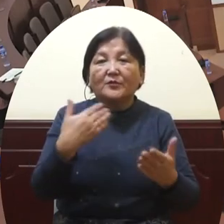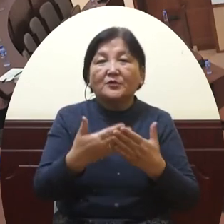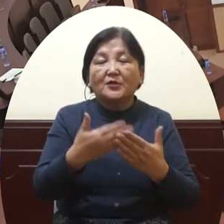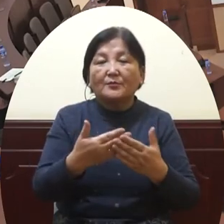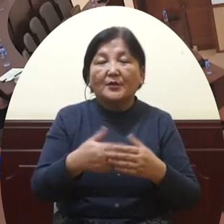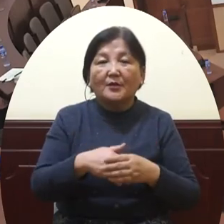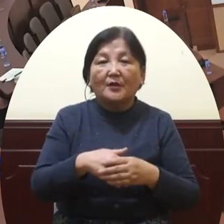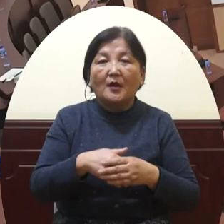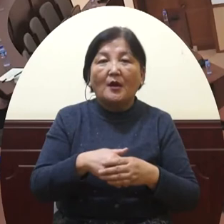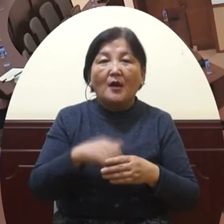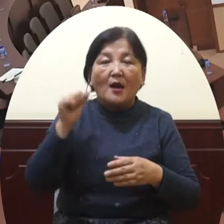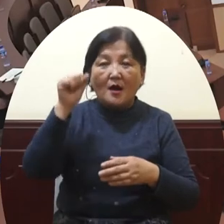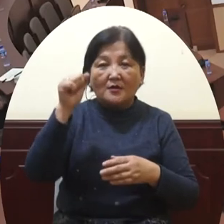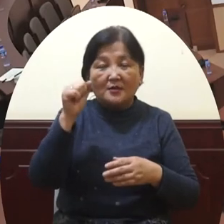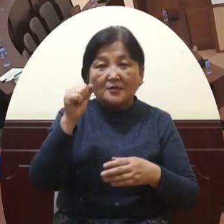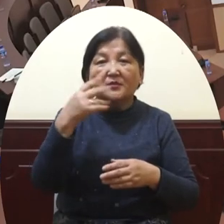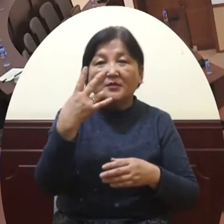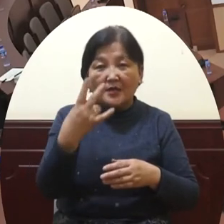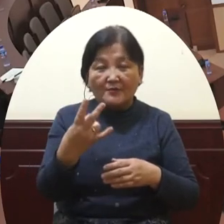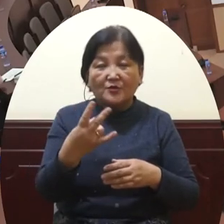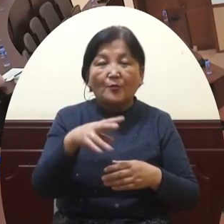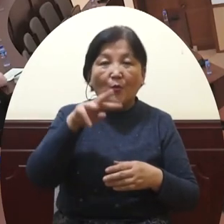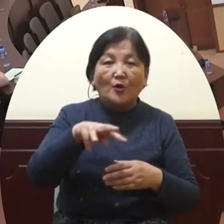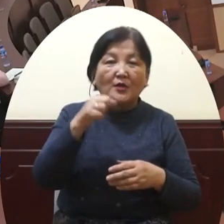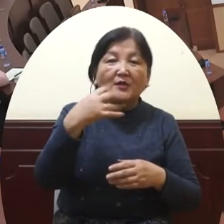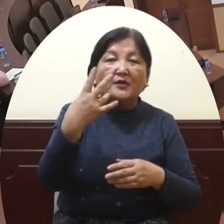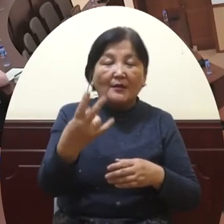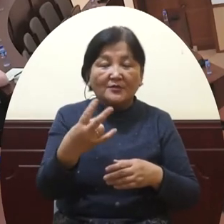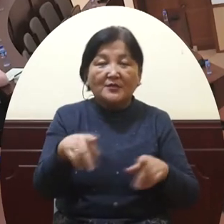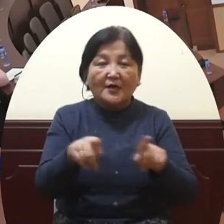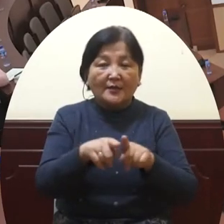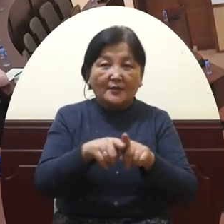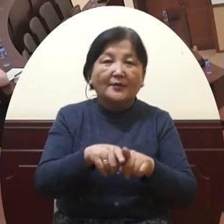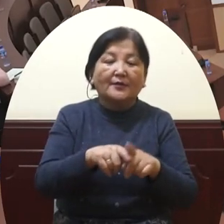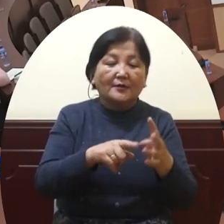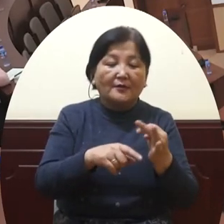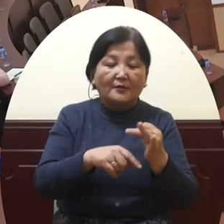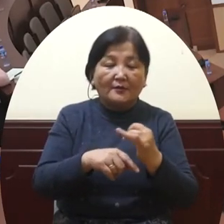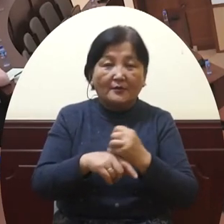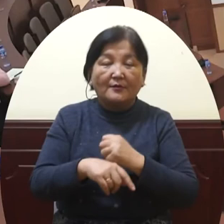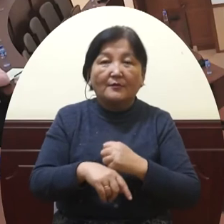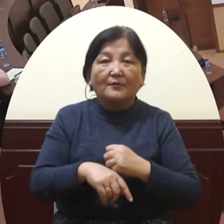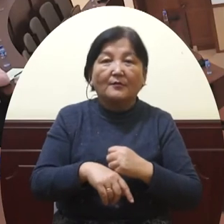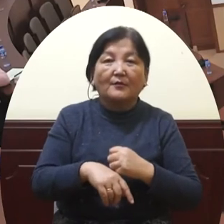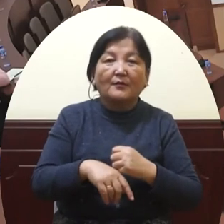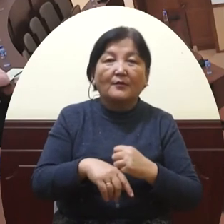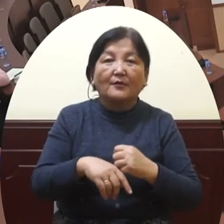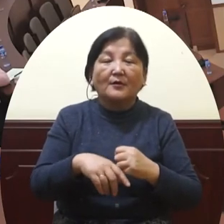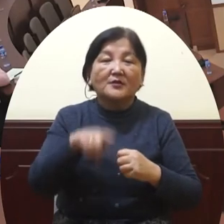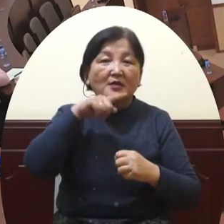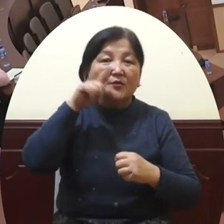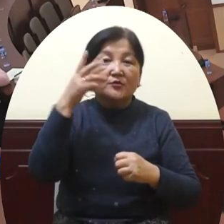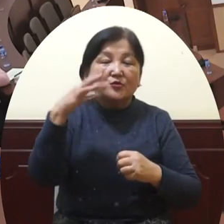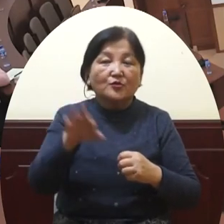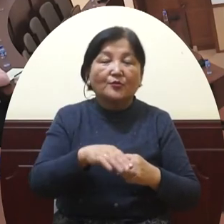жишээлбэл арчлан гэж байгаа Монгол ардын явж байгаа. Ер нь бол боловсруулалтын дунд ингээд ажиллаад ингээд ирээдүйн төлөвийн хөдөлгөөн хийж байгаа. Боловсруулалтын